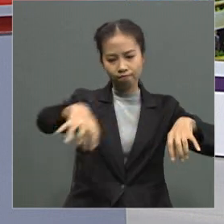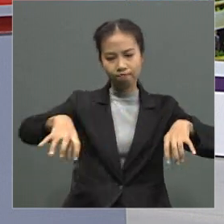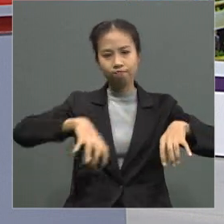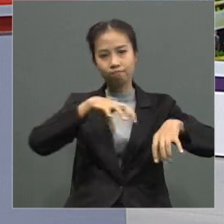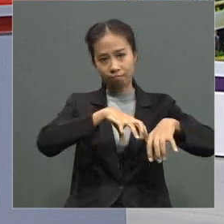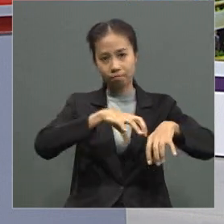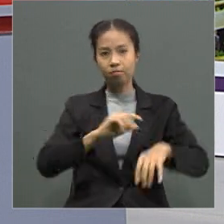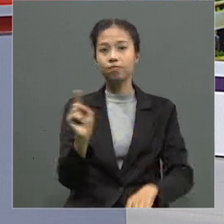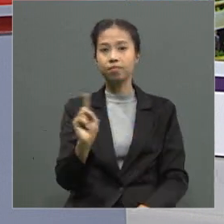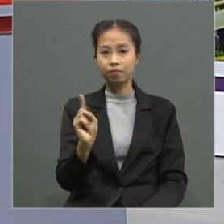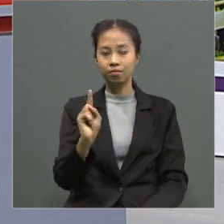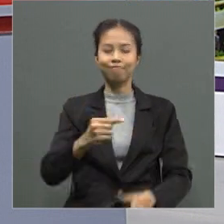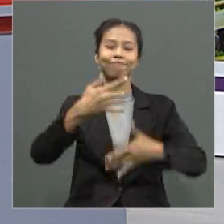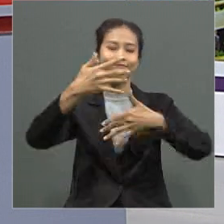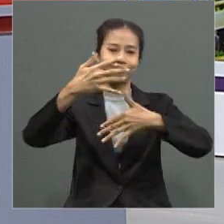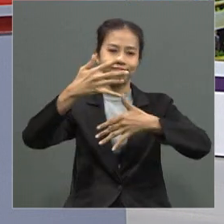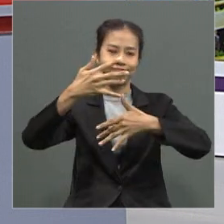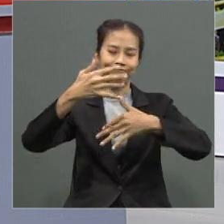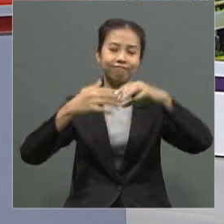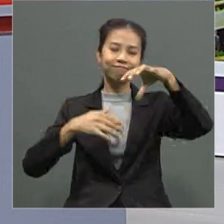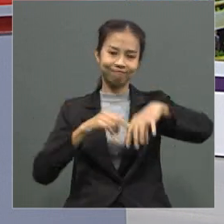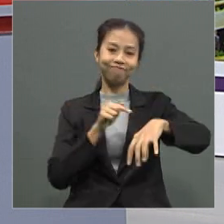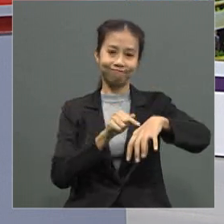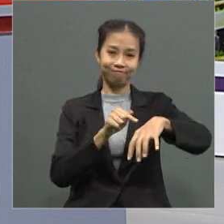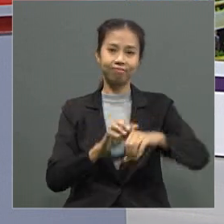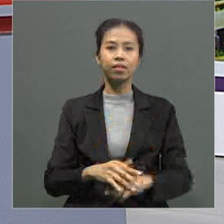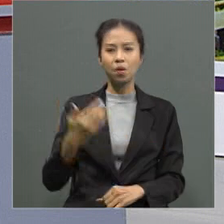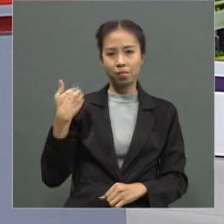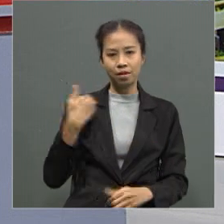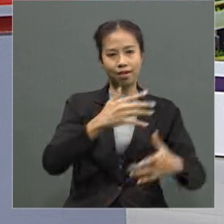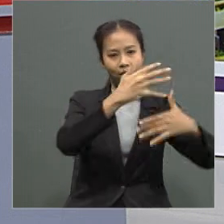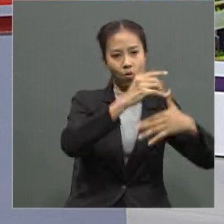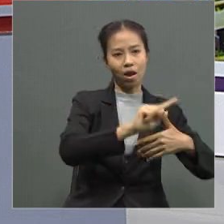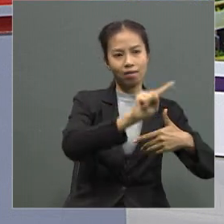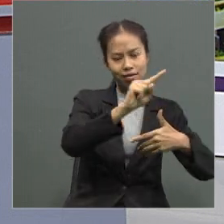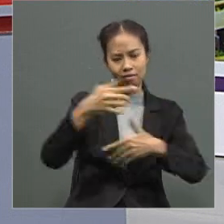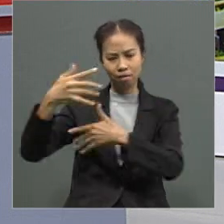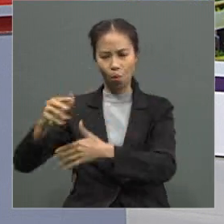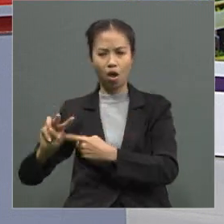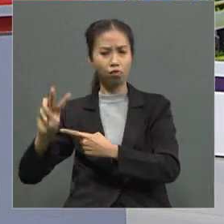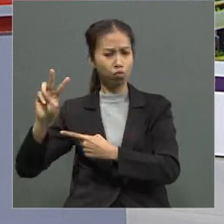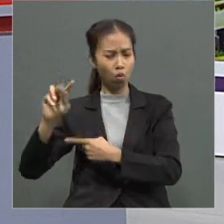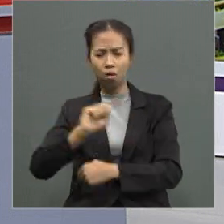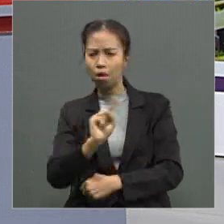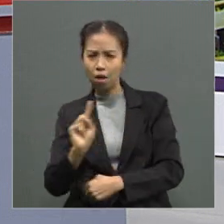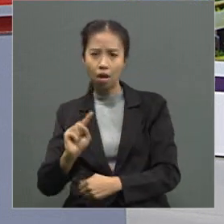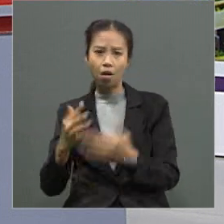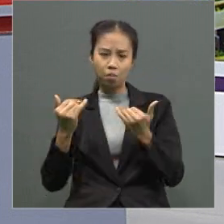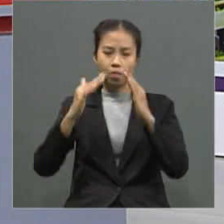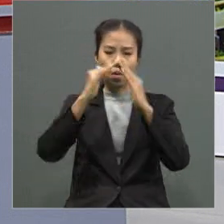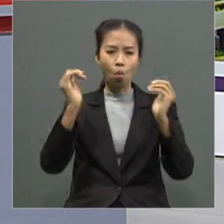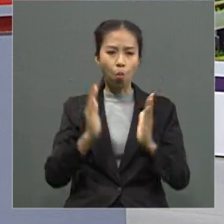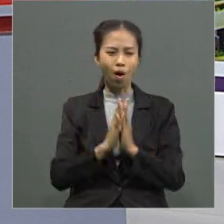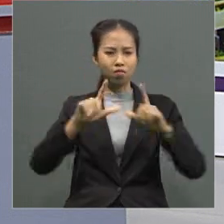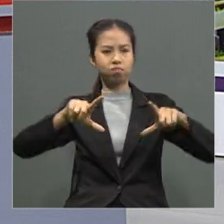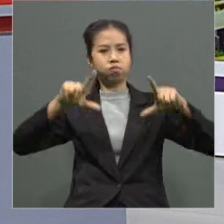หนีไม่พ้นเยาวราชนั่นเองโอเยาวราชเดี๋ยวนี้มีเยาวราช 1เยาวราช 2เต็มไปหมดเลยนะเรียกว่าแม้แต่วัดดังๆ